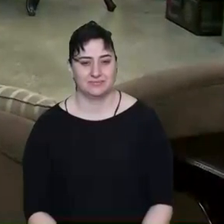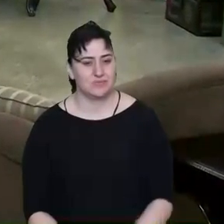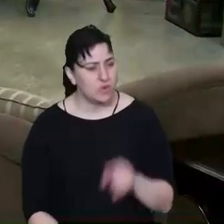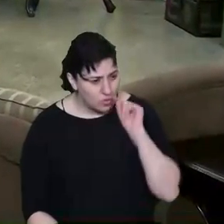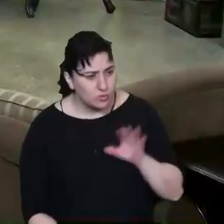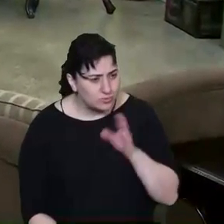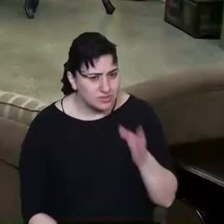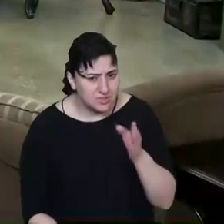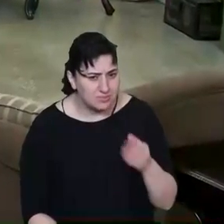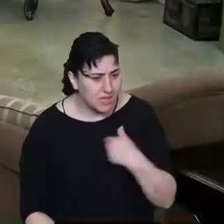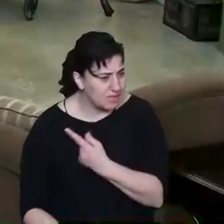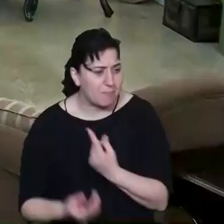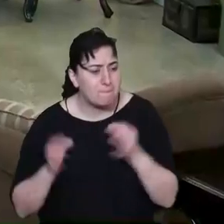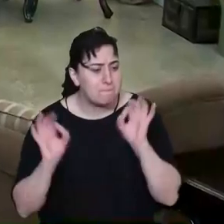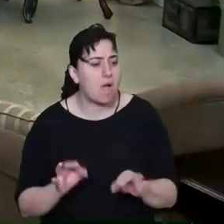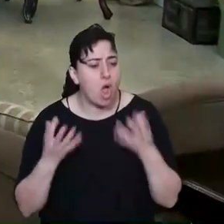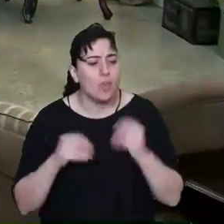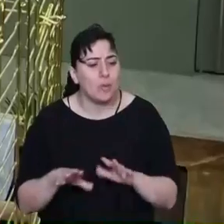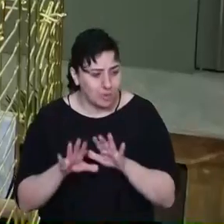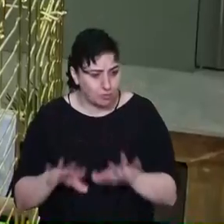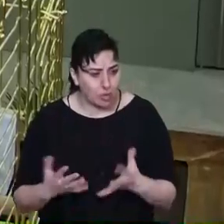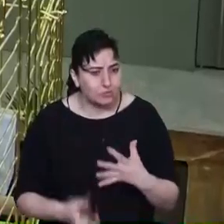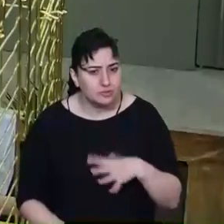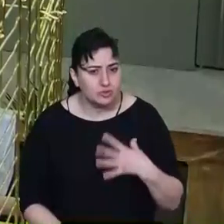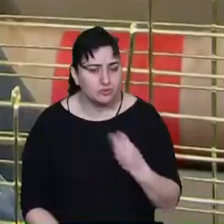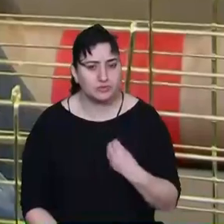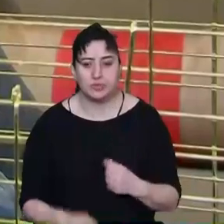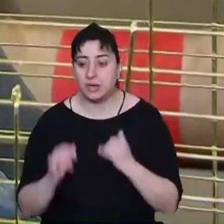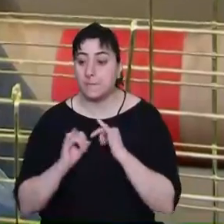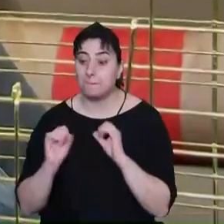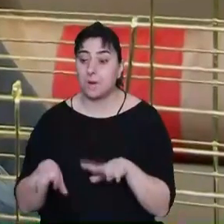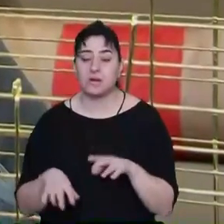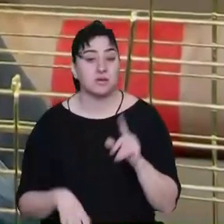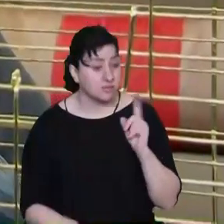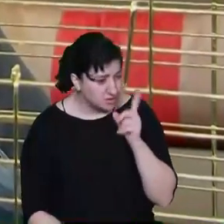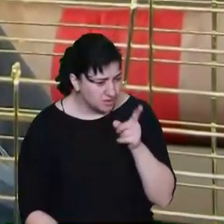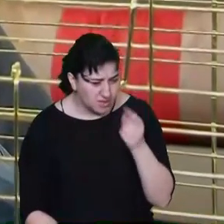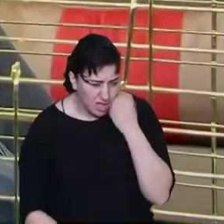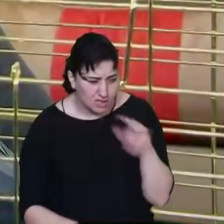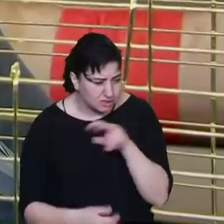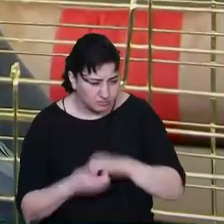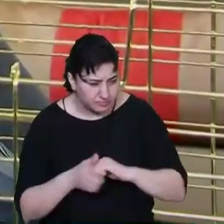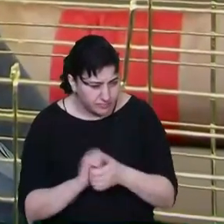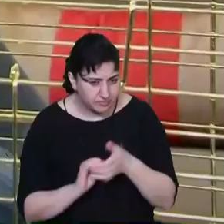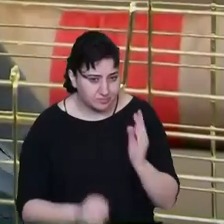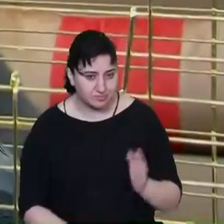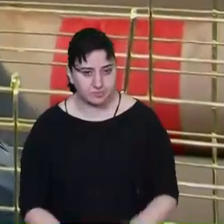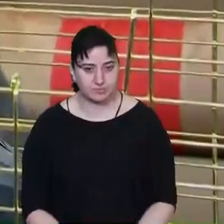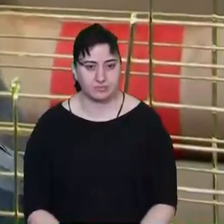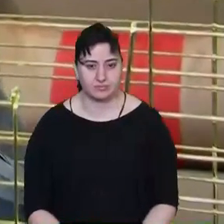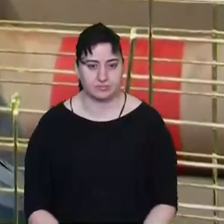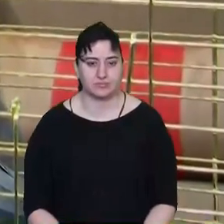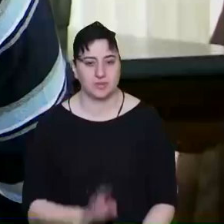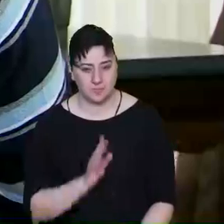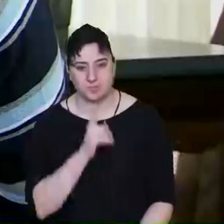Oğlum sen benim başlamadan ilişkimi mi bitireceksin lan? He? Rahat bırak hayvanı. He? Şirket misiniz siz? Tamam, bir